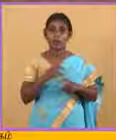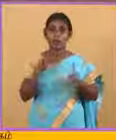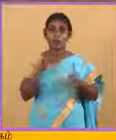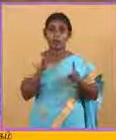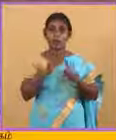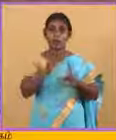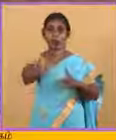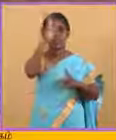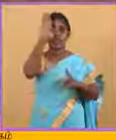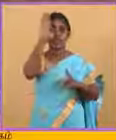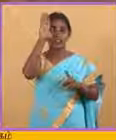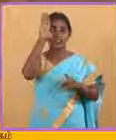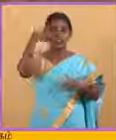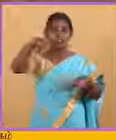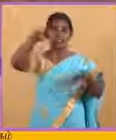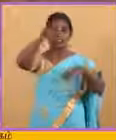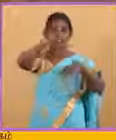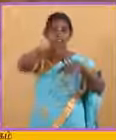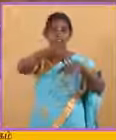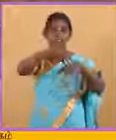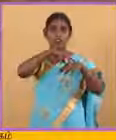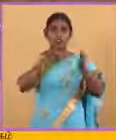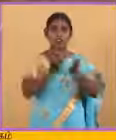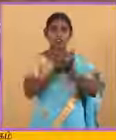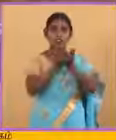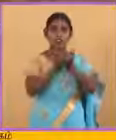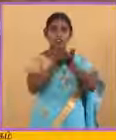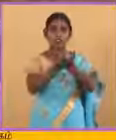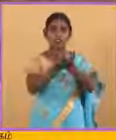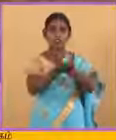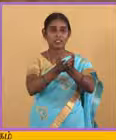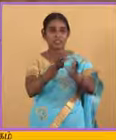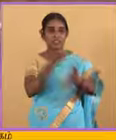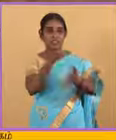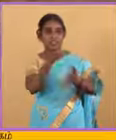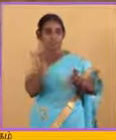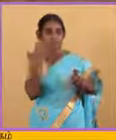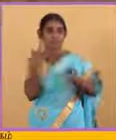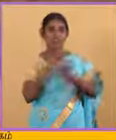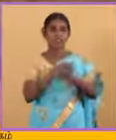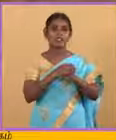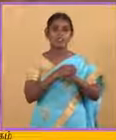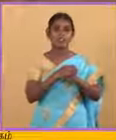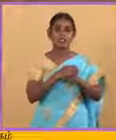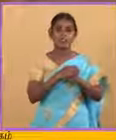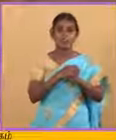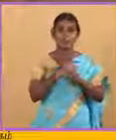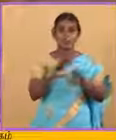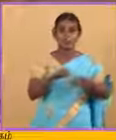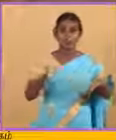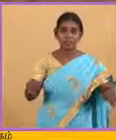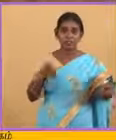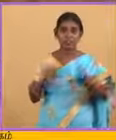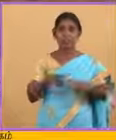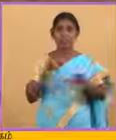சென்ற கப்பல்களை எண்ணிக்கொண்டிருந்த குழந்தைகள் இன்று குப்பை மேட்டில் நின்று கொண்டு